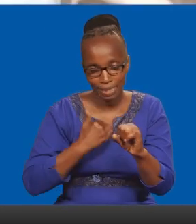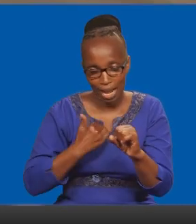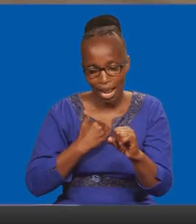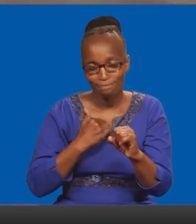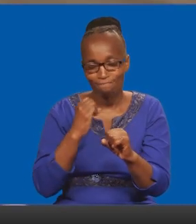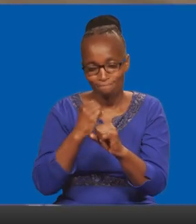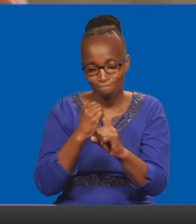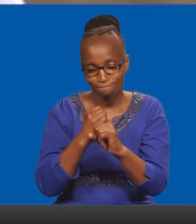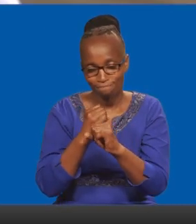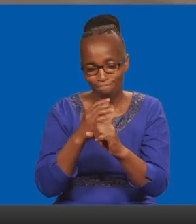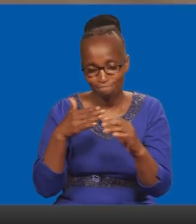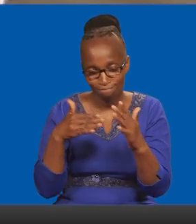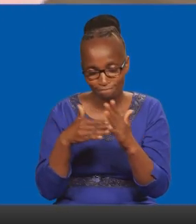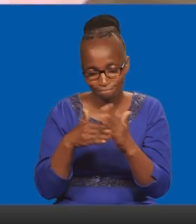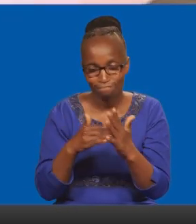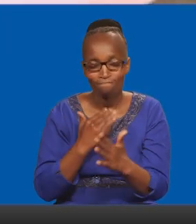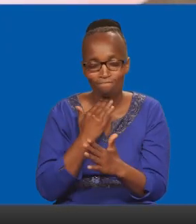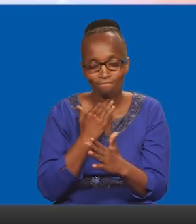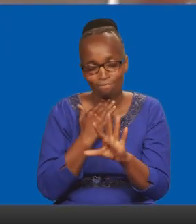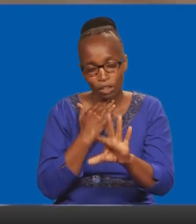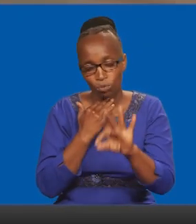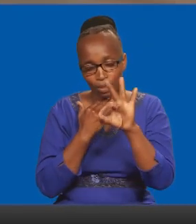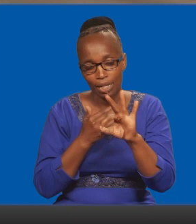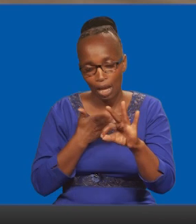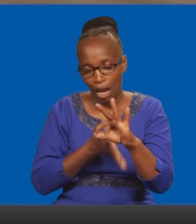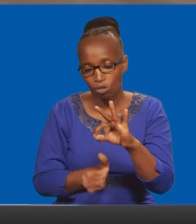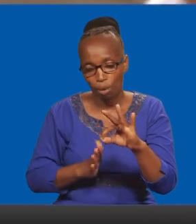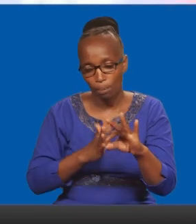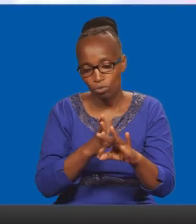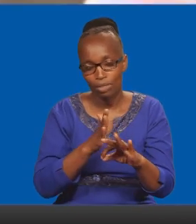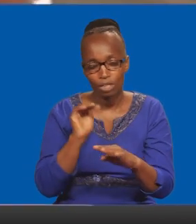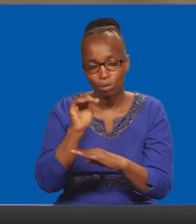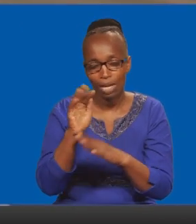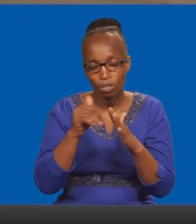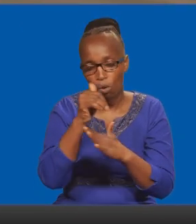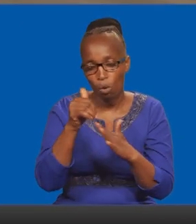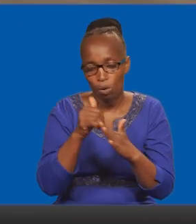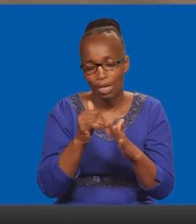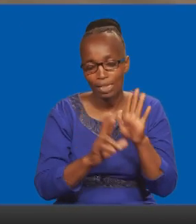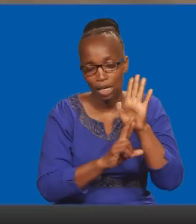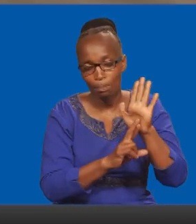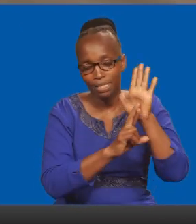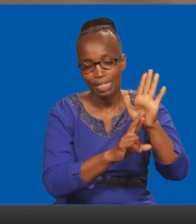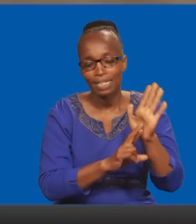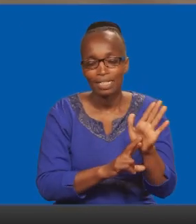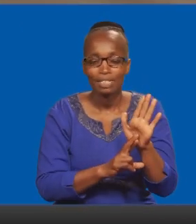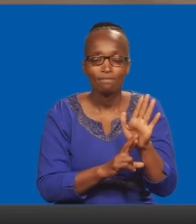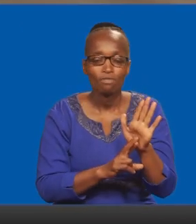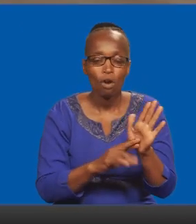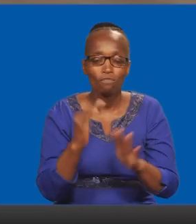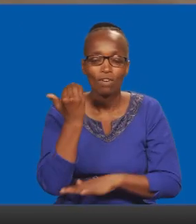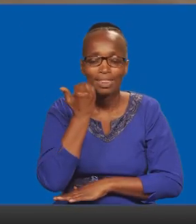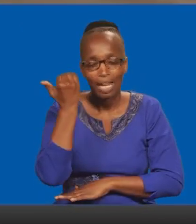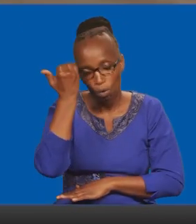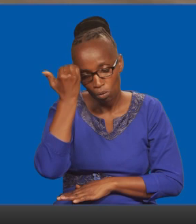rais amepanga, jama imepangwa, kila kitu inapelekwa kotini. Sisi nataka kuchukua nafasi kuomba